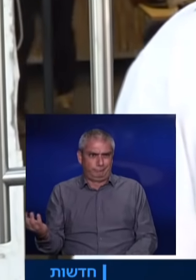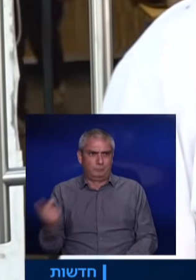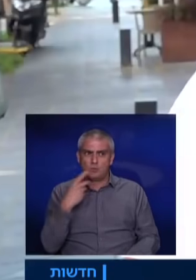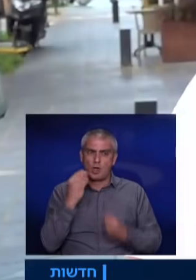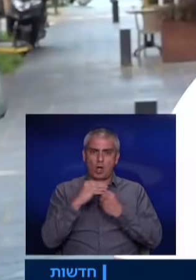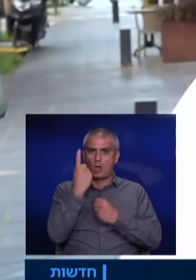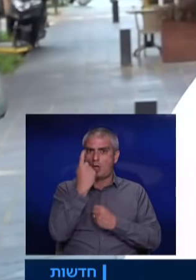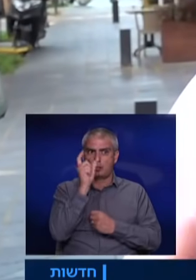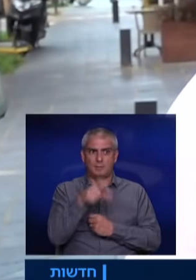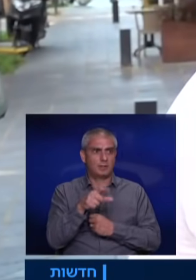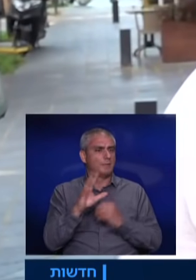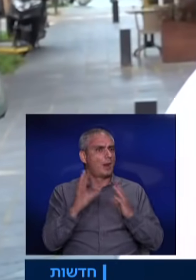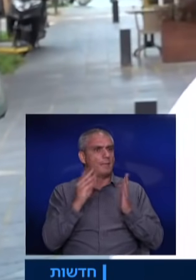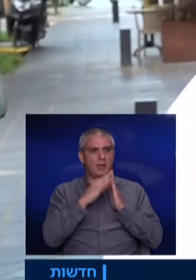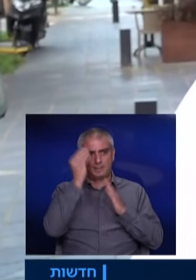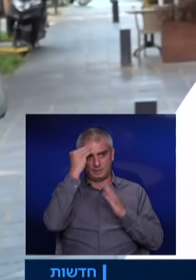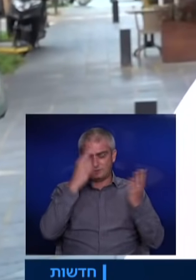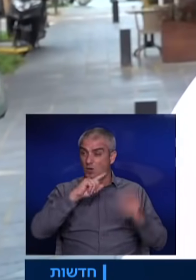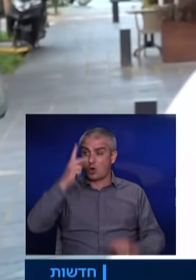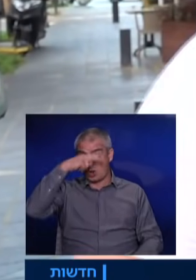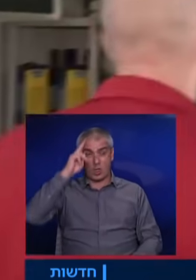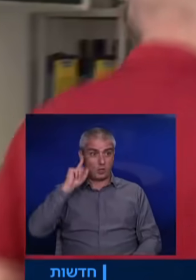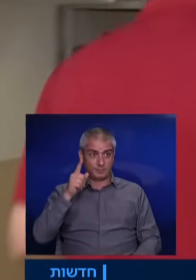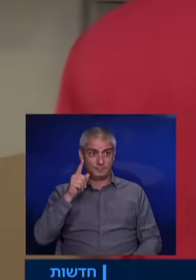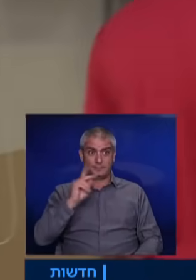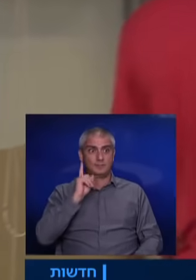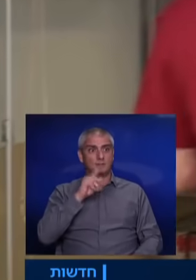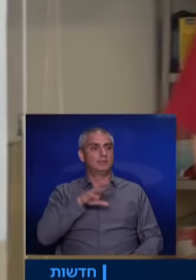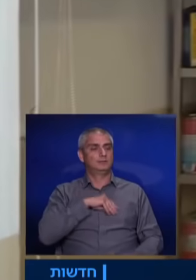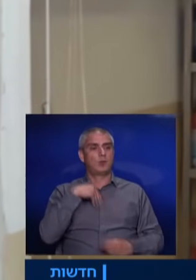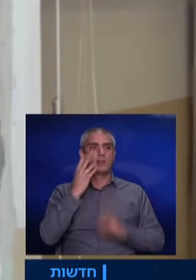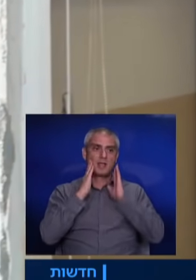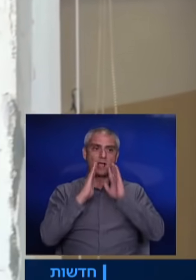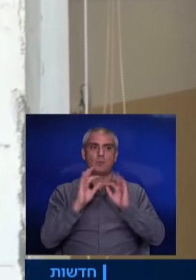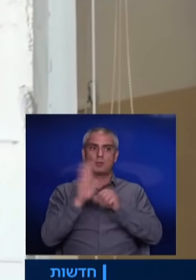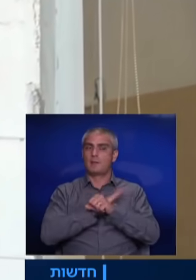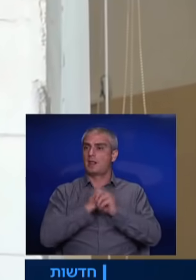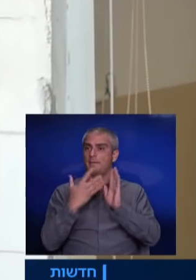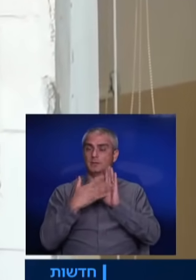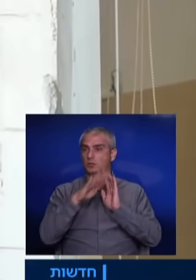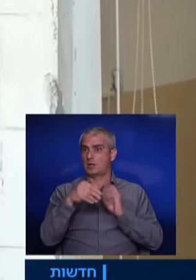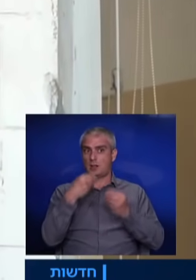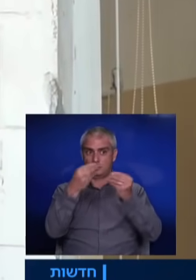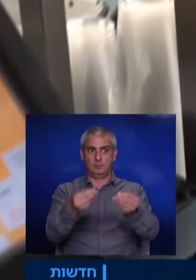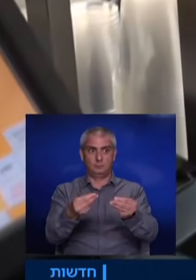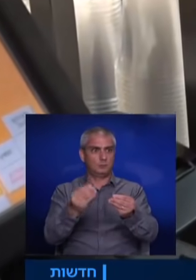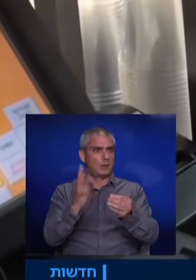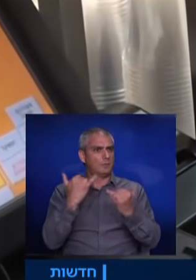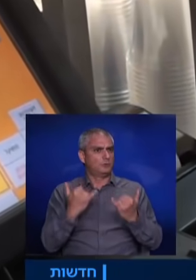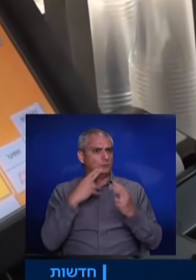בן אדם. מדוע בתי הספר, את כל ההורים, מה שנקרא, הסכימו לתת ברמת אמון מלאה את הבדיקות של הילדים? למה